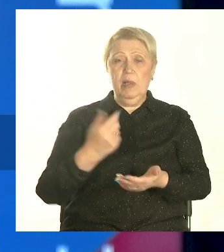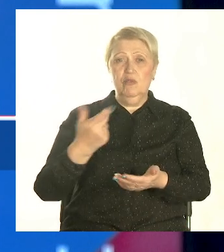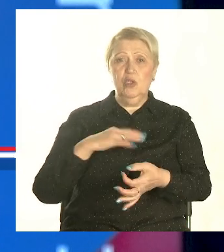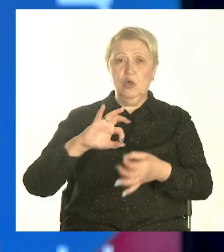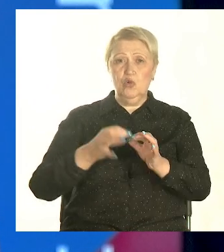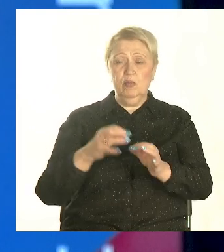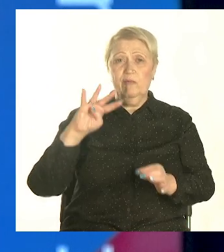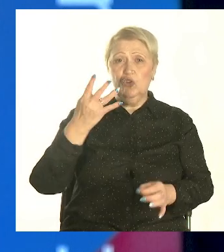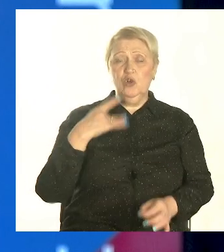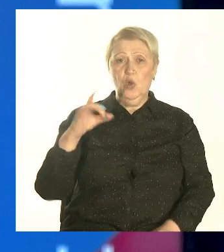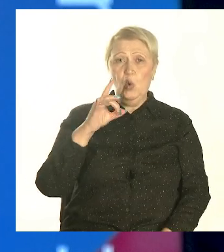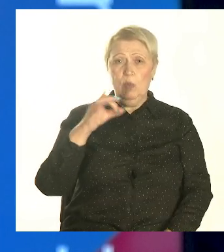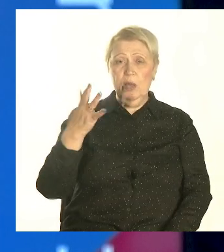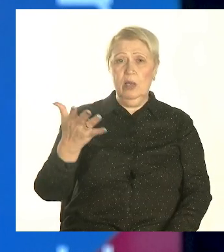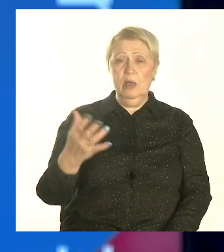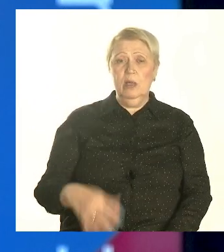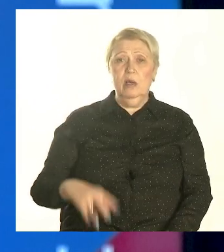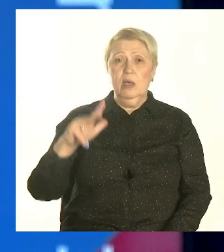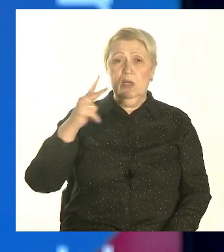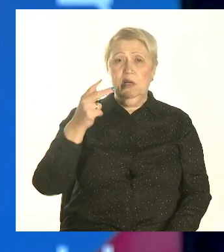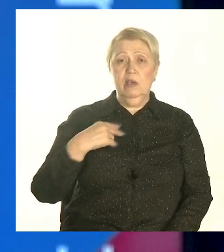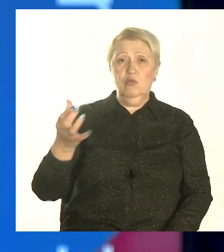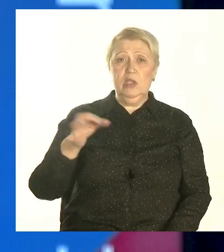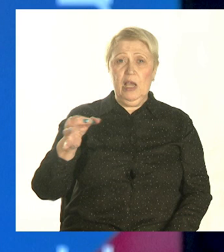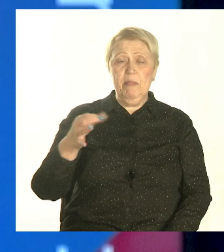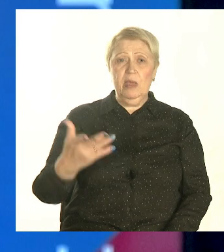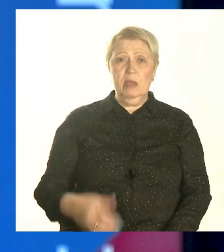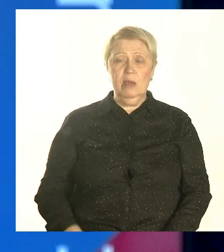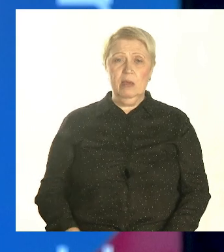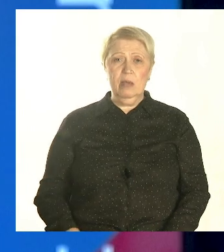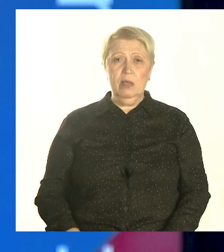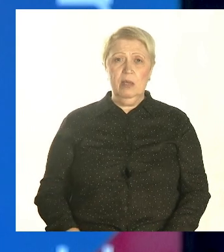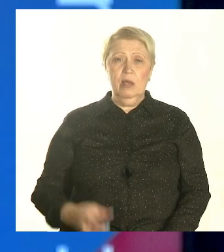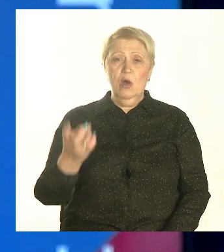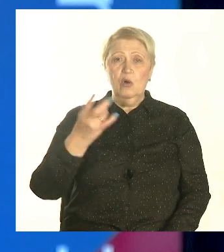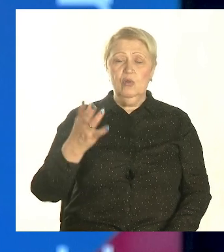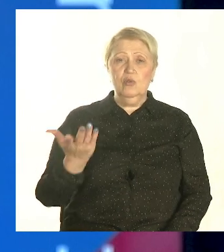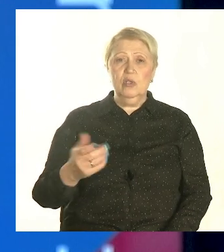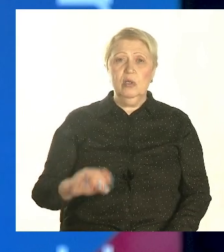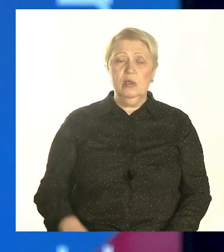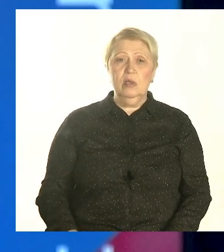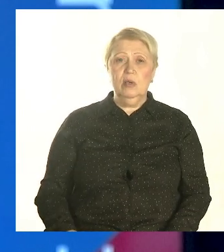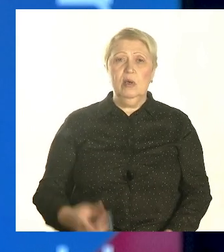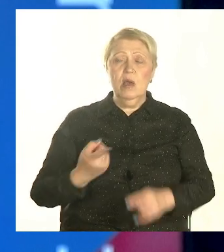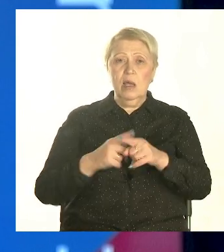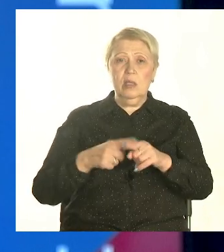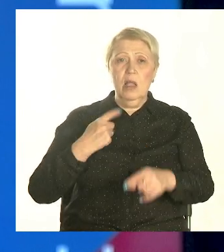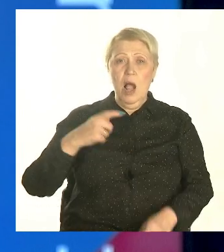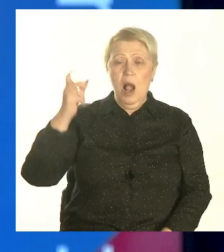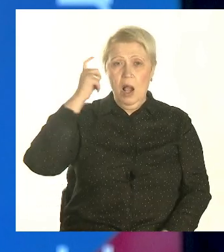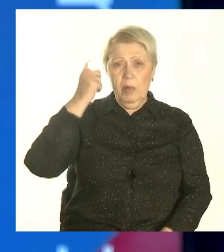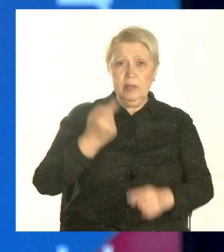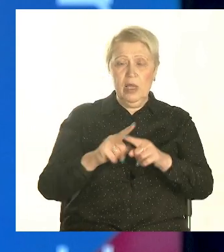в 4 рубля с небольшим. И нужно отдать должное, что для Хабаровска, для города, этот